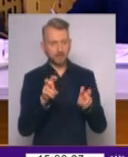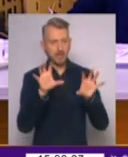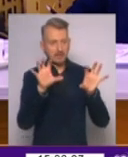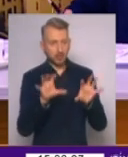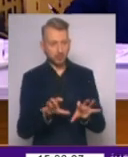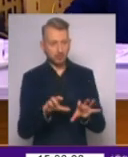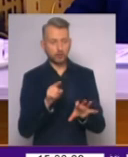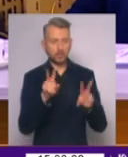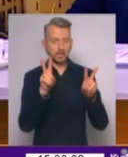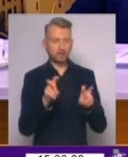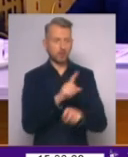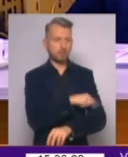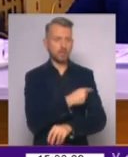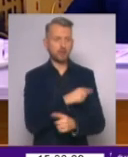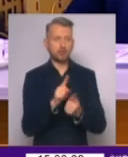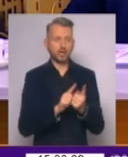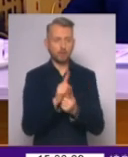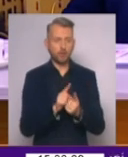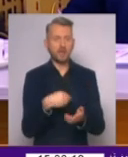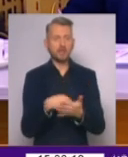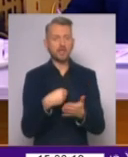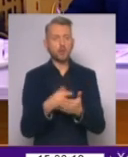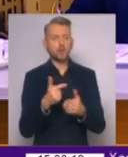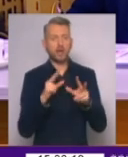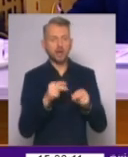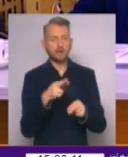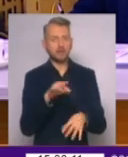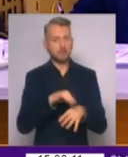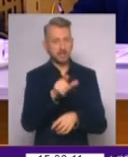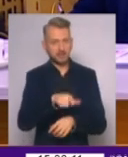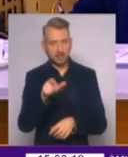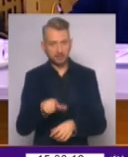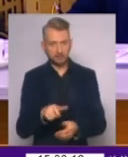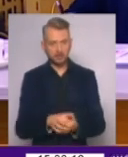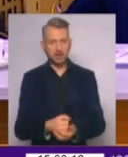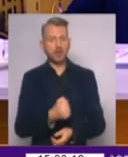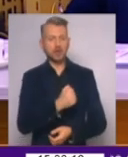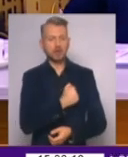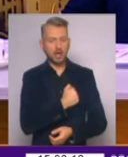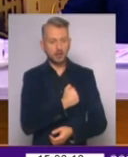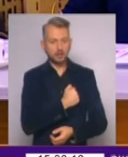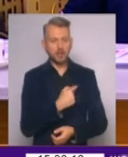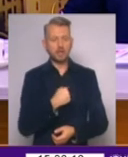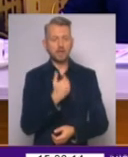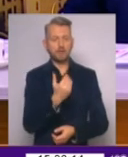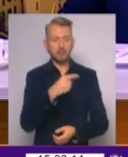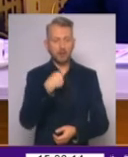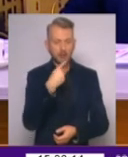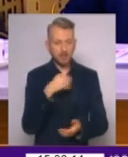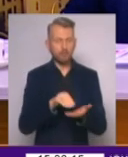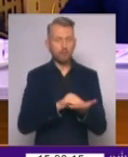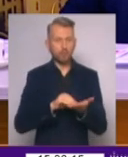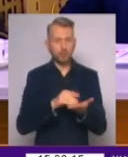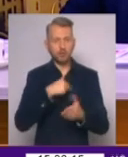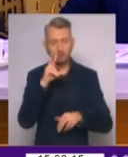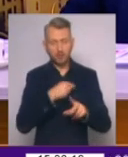вони називають медичну реформу, фінансові гарантії для пацієнтів. На жаль, я вам казав і повторюю, що я вважаю